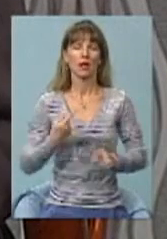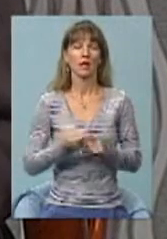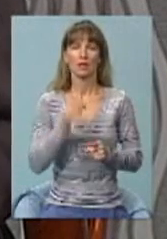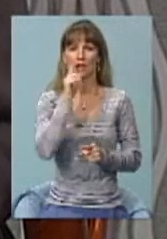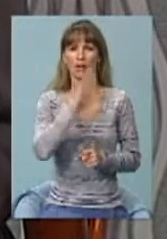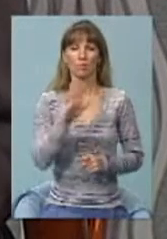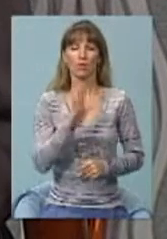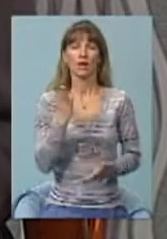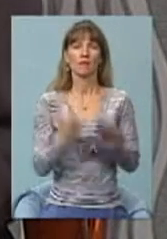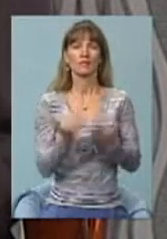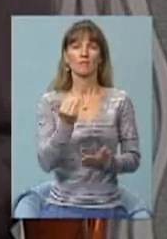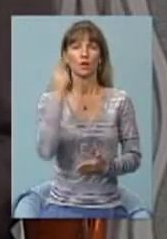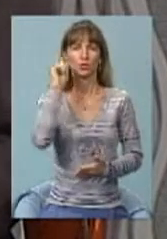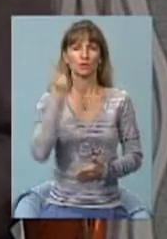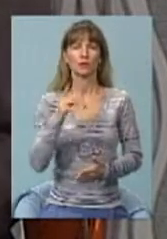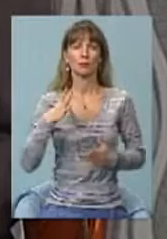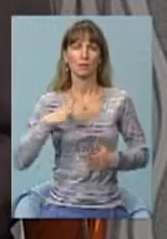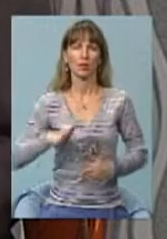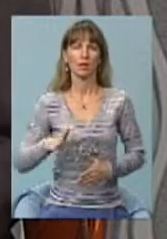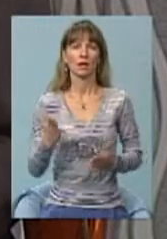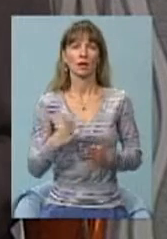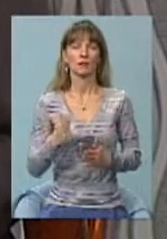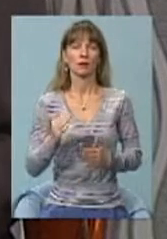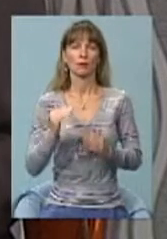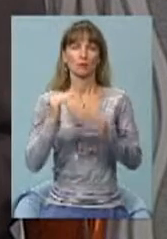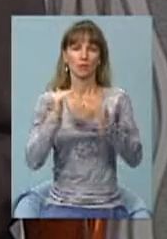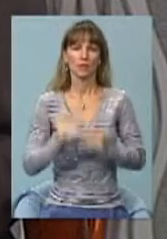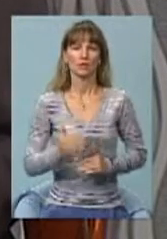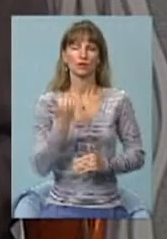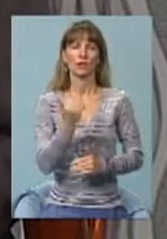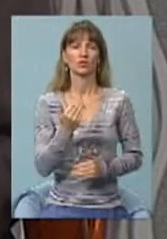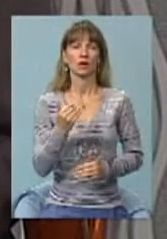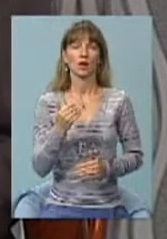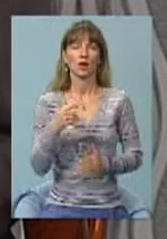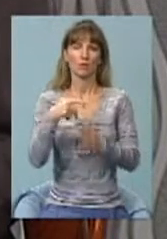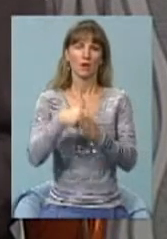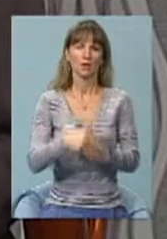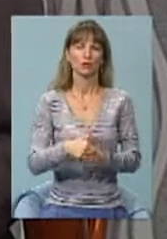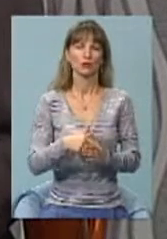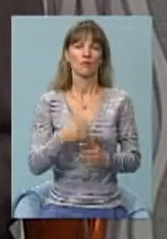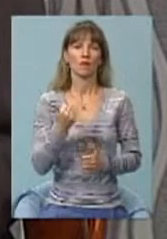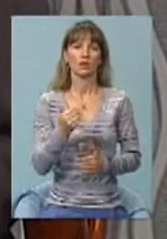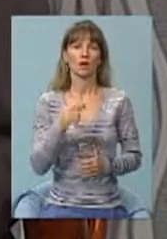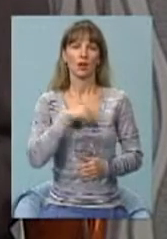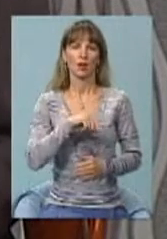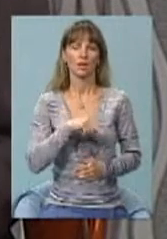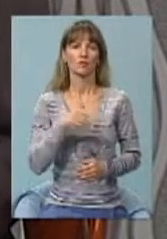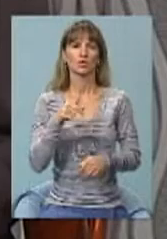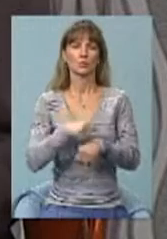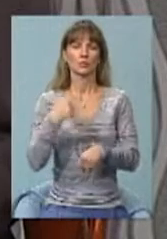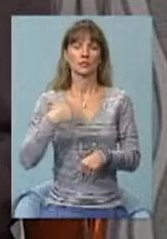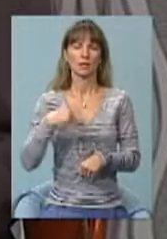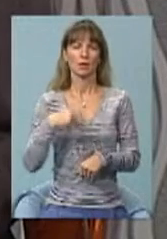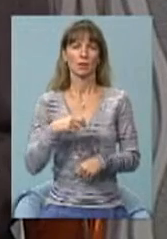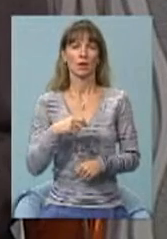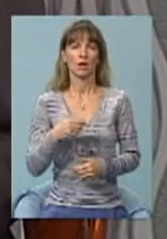непоганий. Якщо ви думаєте, що смиренність, вона якось пригнічує ваш характер, або ви відчуваєте себе якось неповноцінним, або із низькою